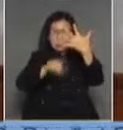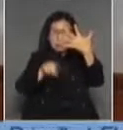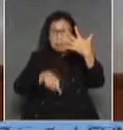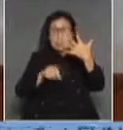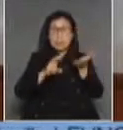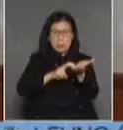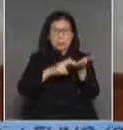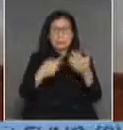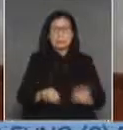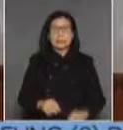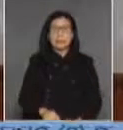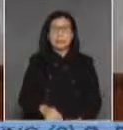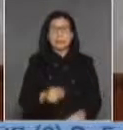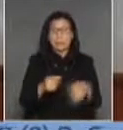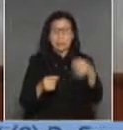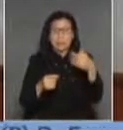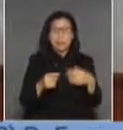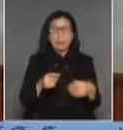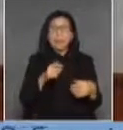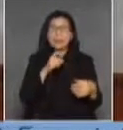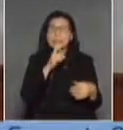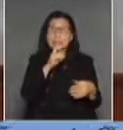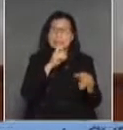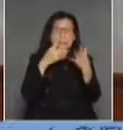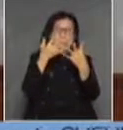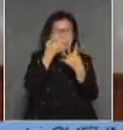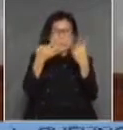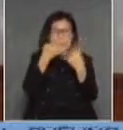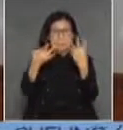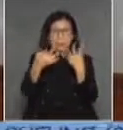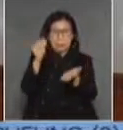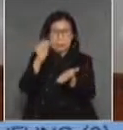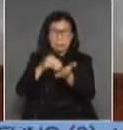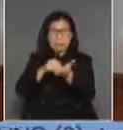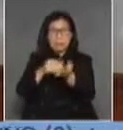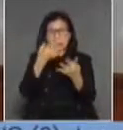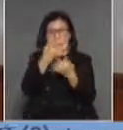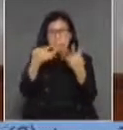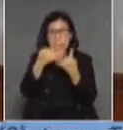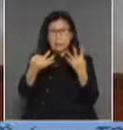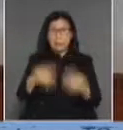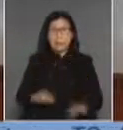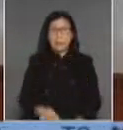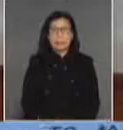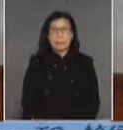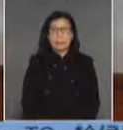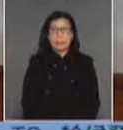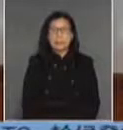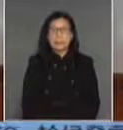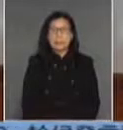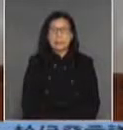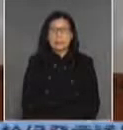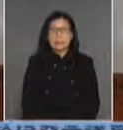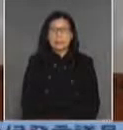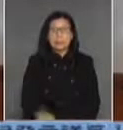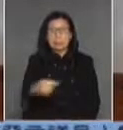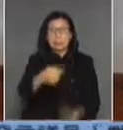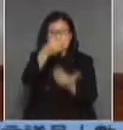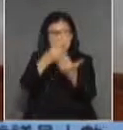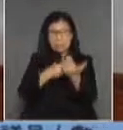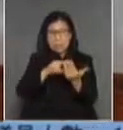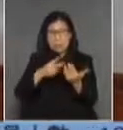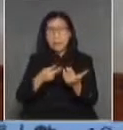中，僅有43宗獲確立，這便是制度變質